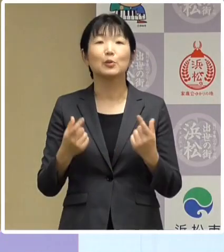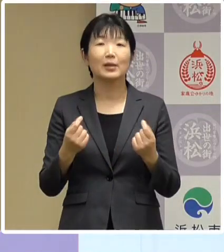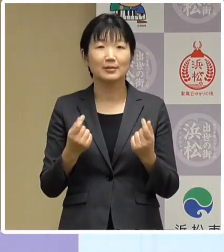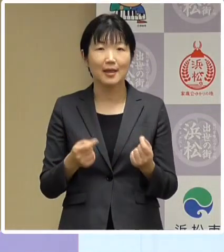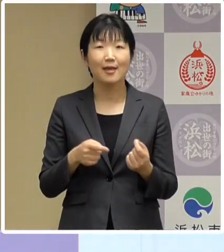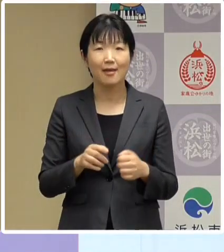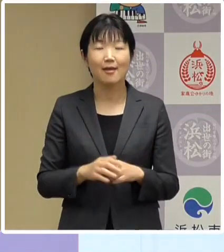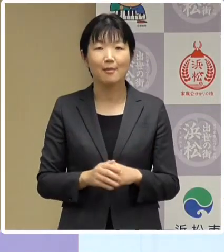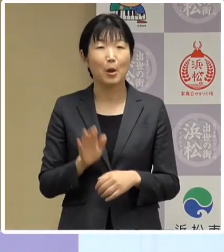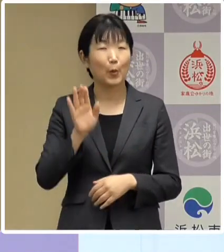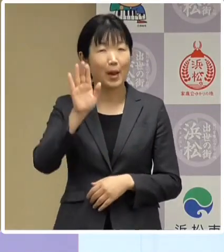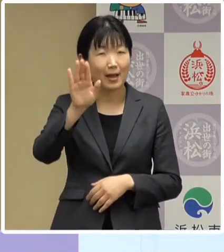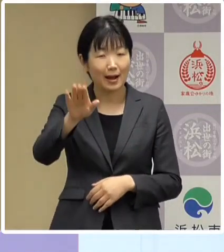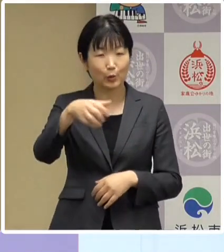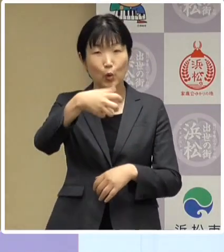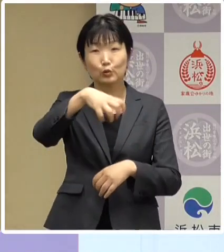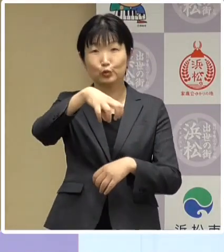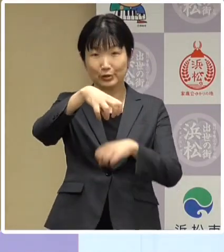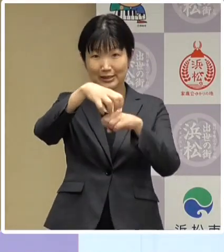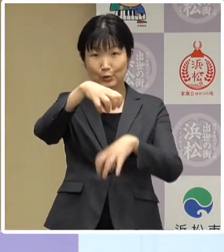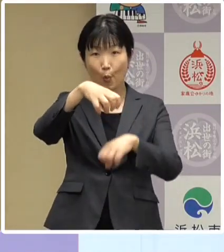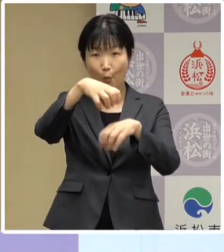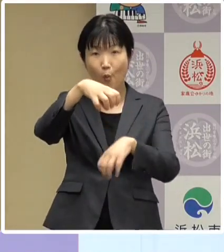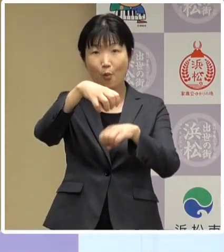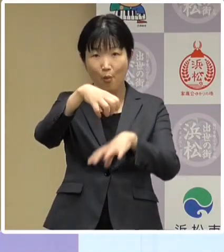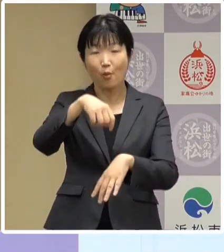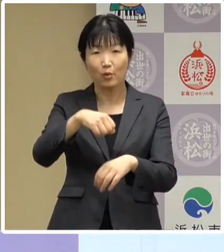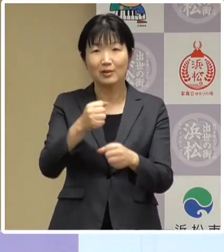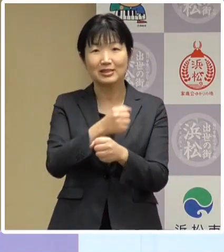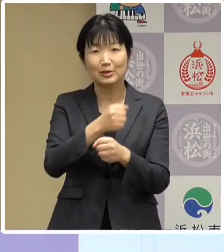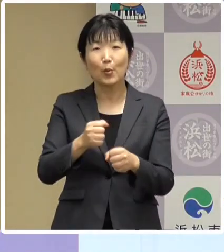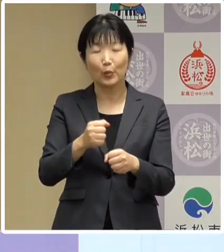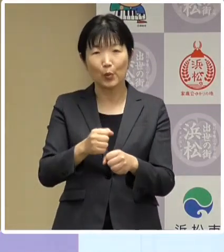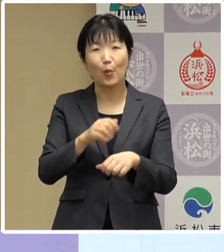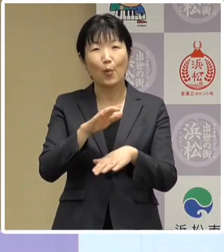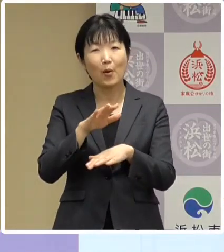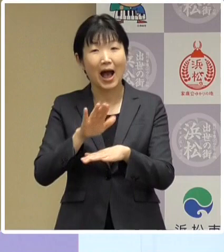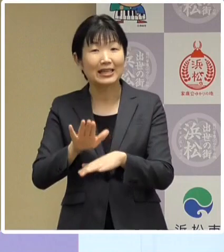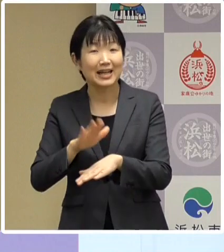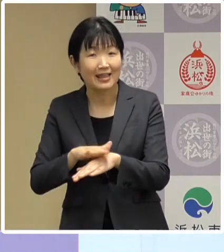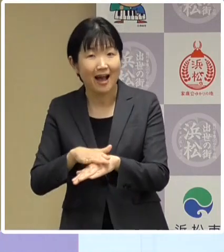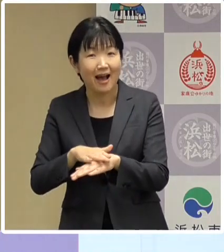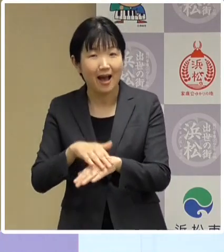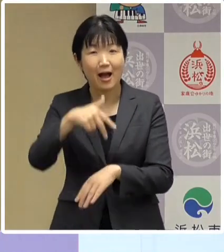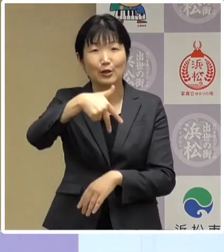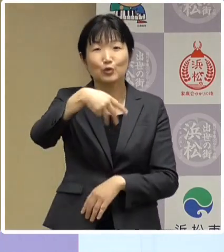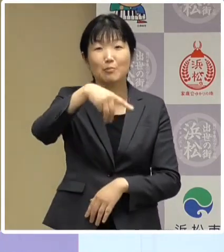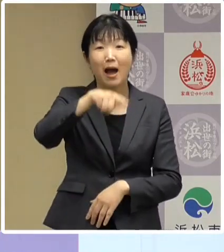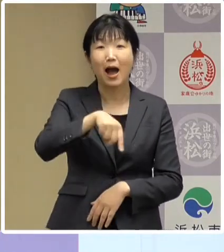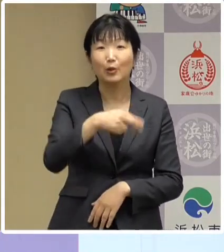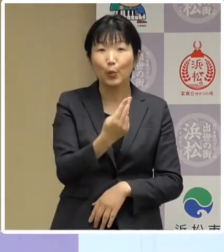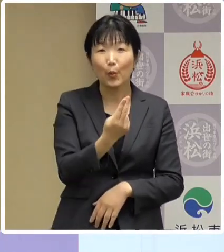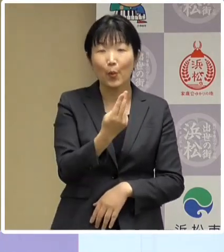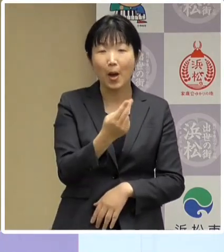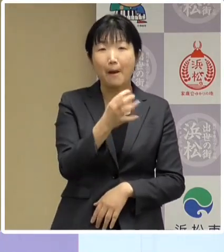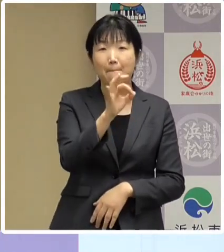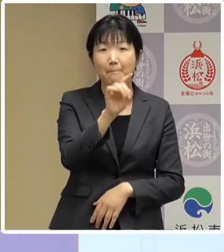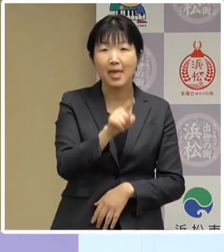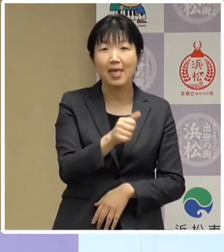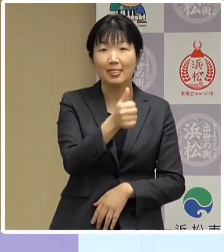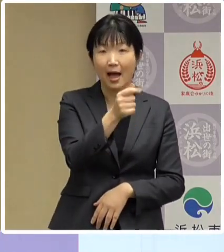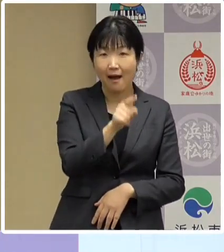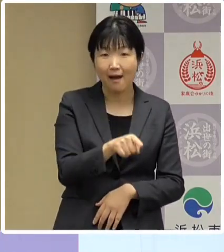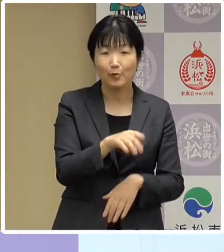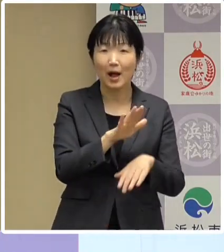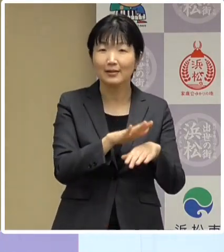これからの、まあ、水道事業のあり方についての検討というのは別途しなければいけないと思いますけども、まあ、根幹となるですね経営状況につい